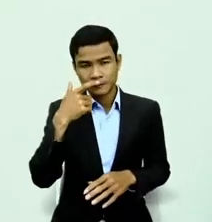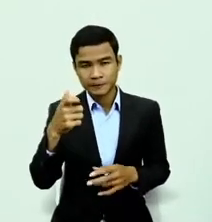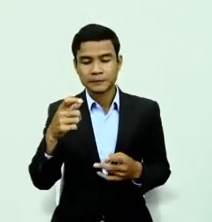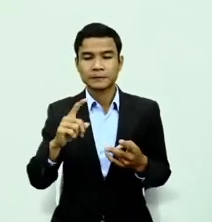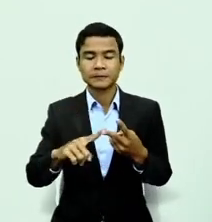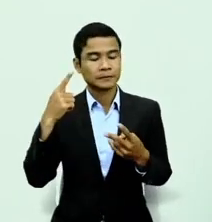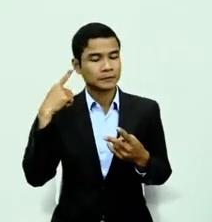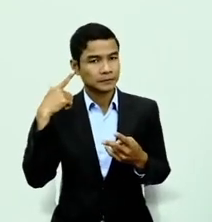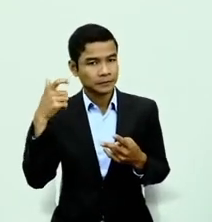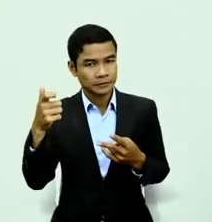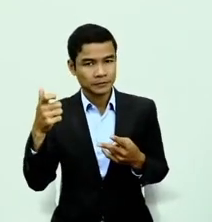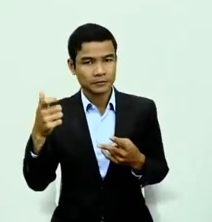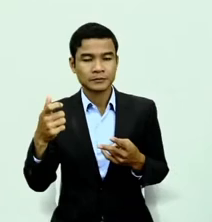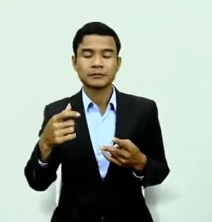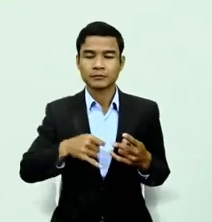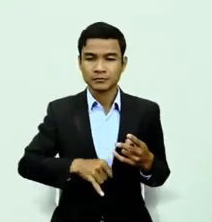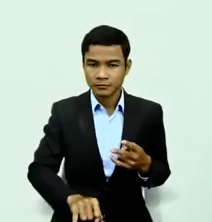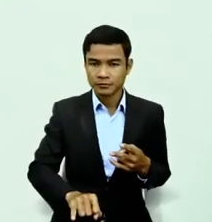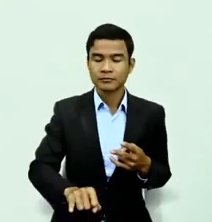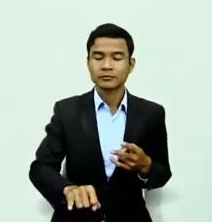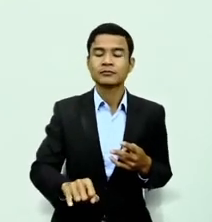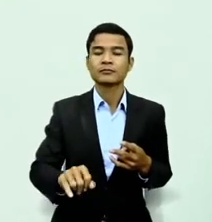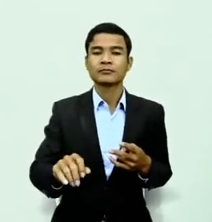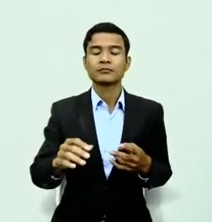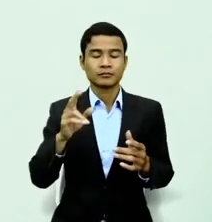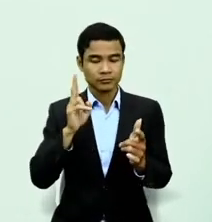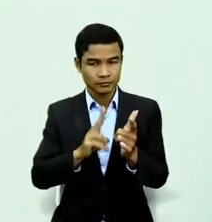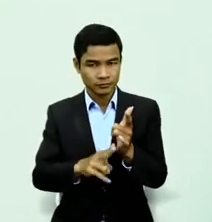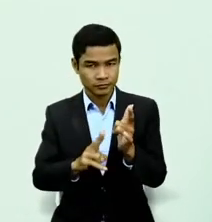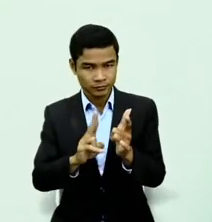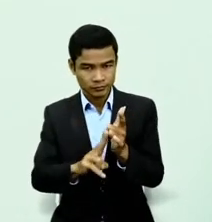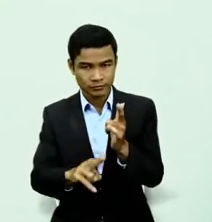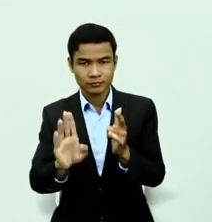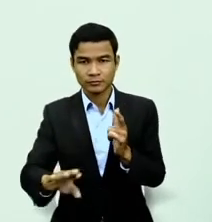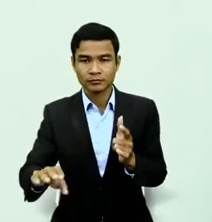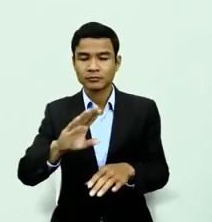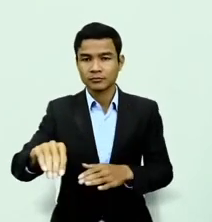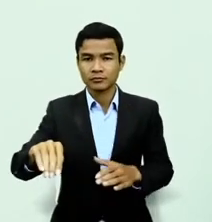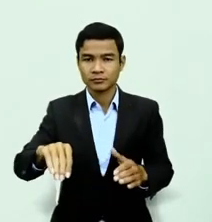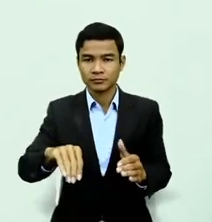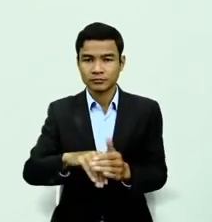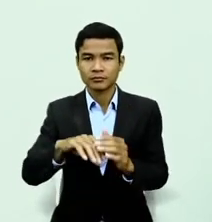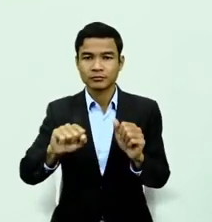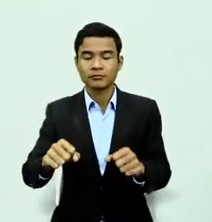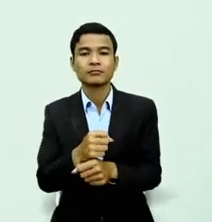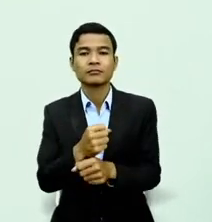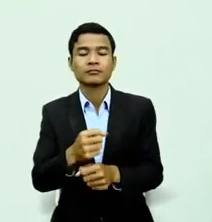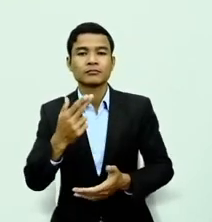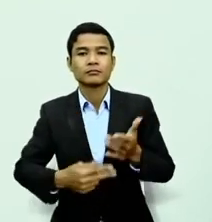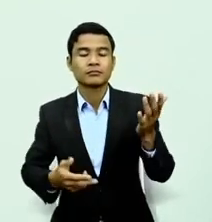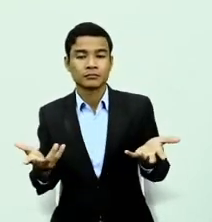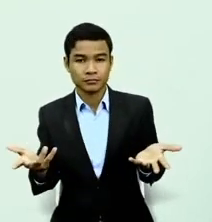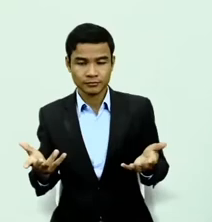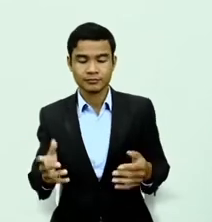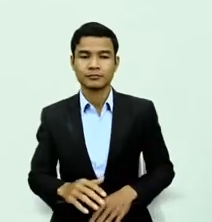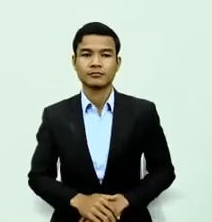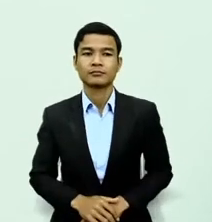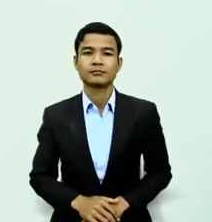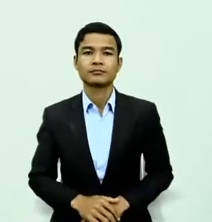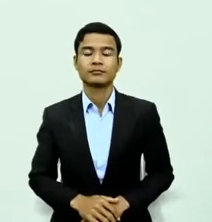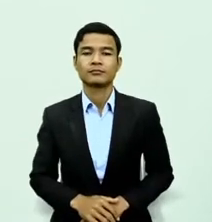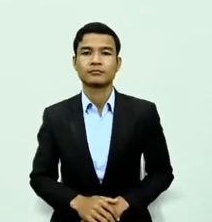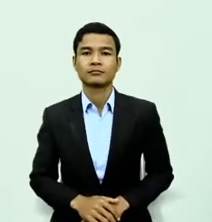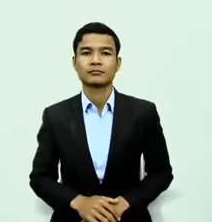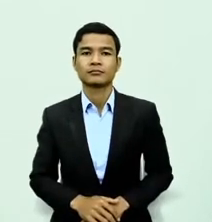mặt đai miên con. Chà miên phồn chắc ta phụ quạt tặng ăn nên nó cầm bông thua ở vậy đá ạ.